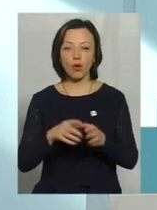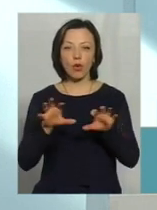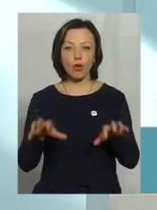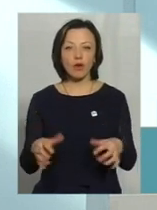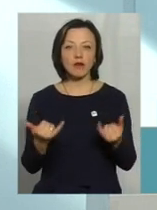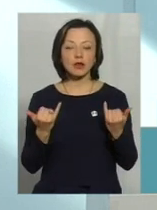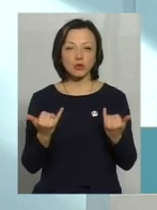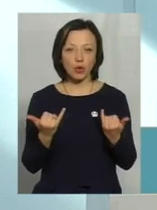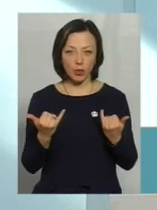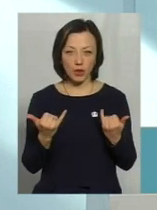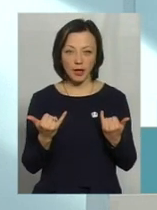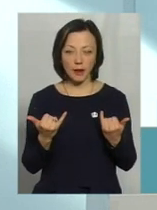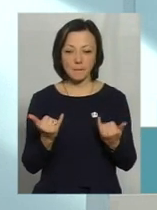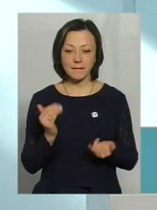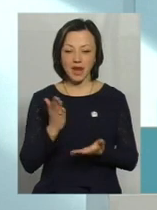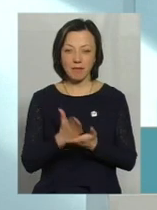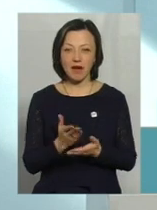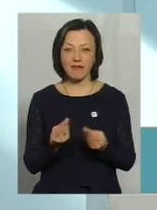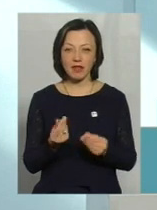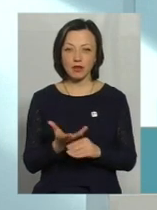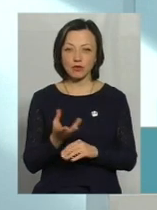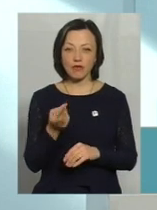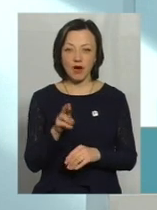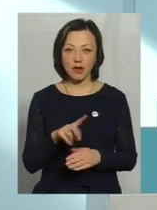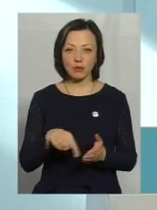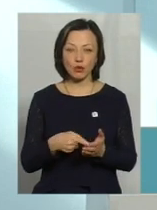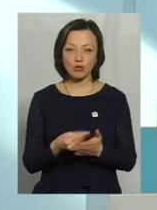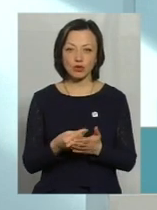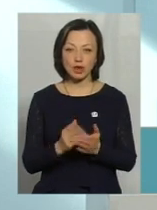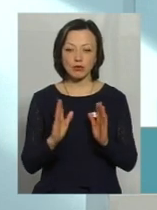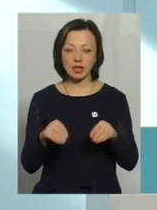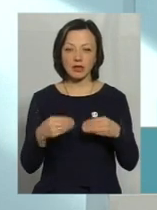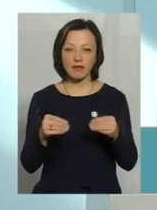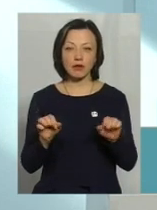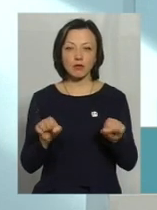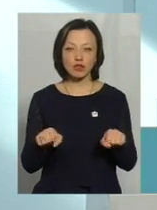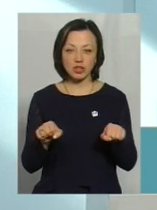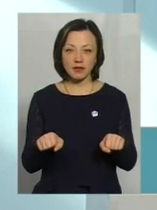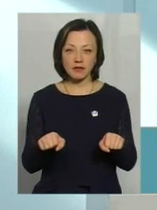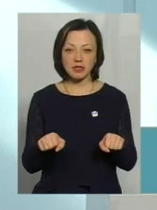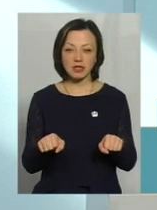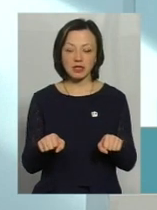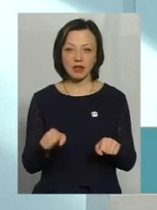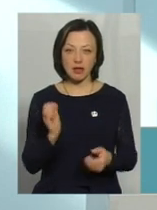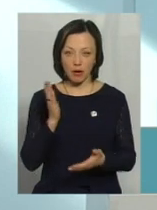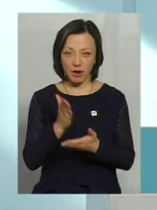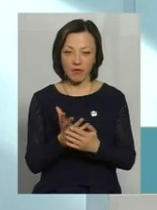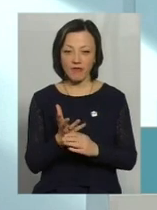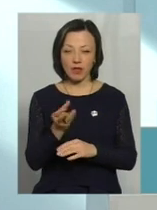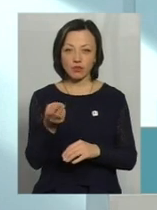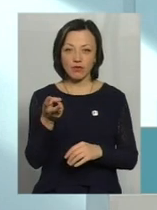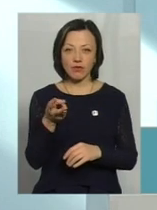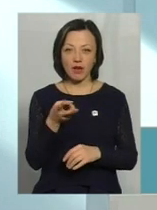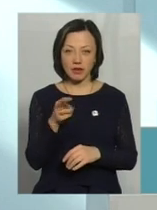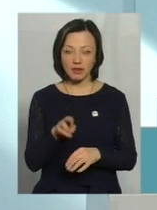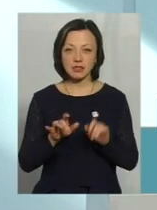сьогодні пряме фінансування міського бюджету буде їм давати можливість напряму фінансувати ті заходи